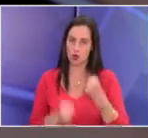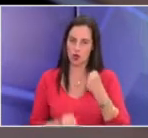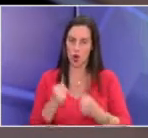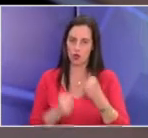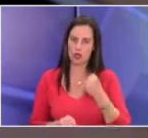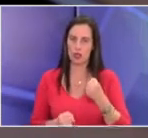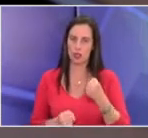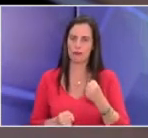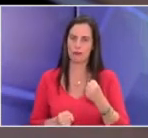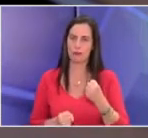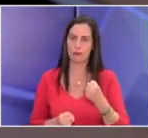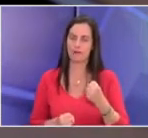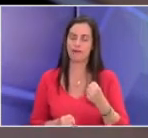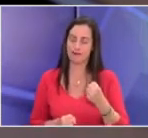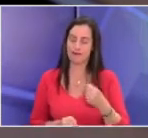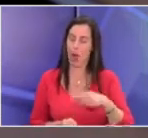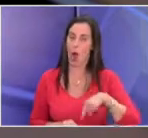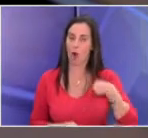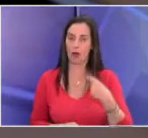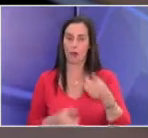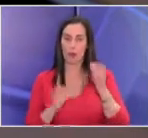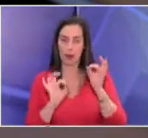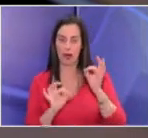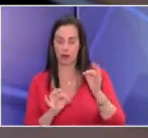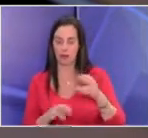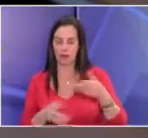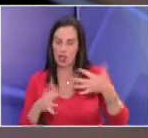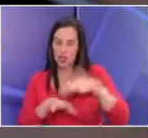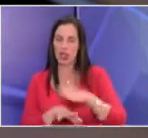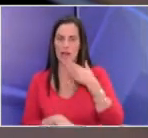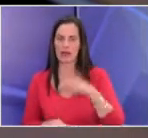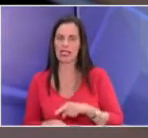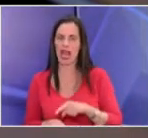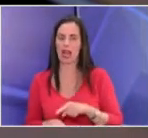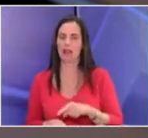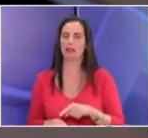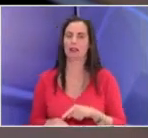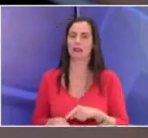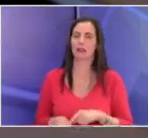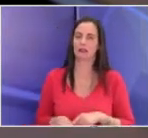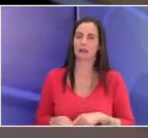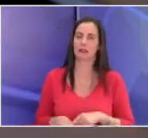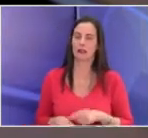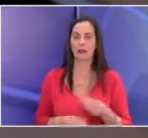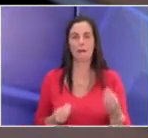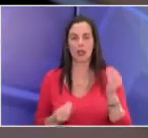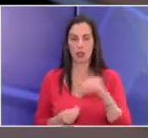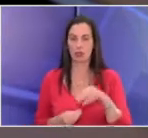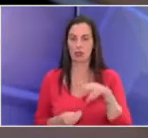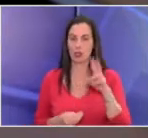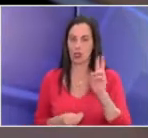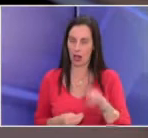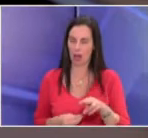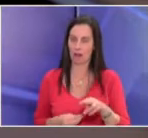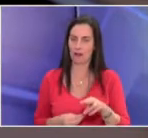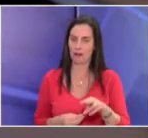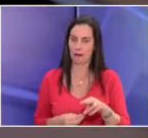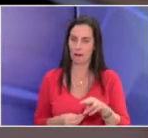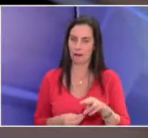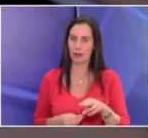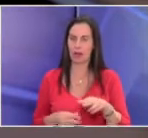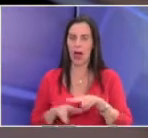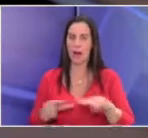הבאה. זה חלק מהאמירות שלנו. הנה, מיכל, תנו למצלמה שתגיד את זה. בבקשה, ח"כים יקרים, מועמדים, יש